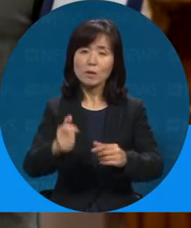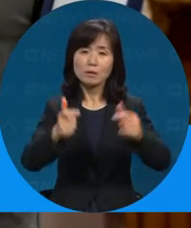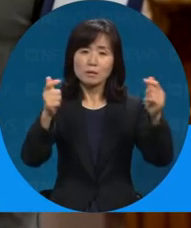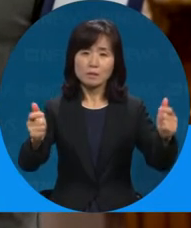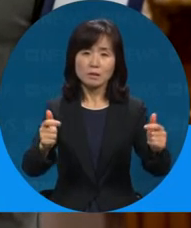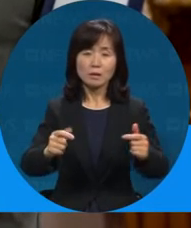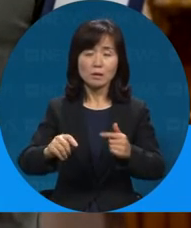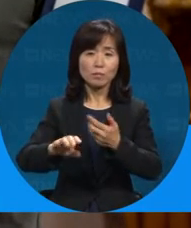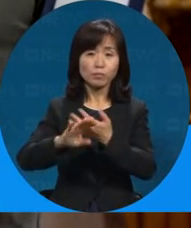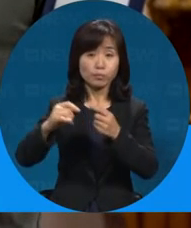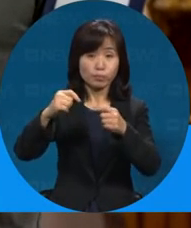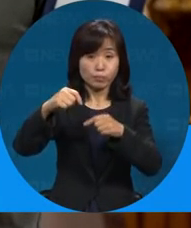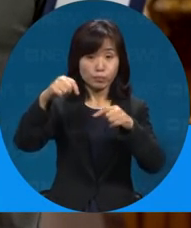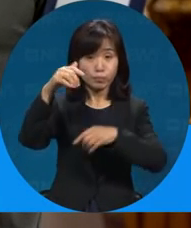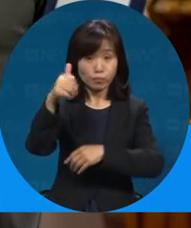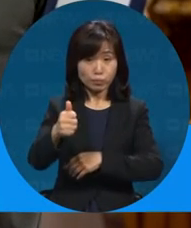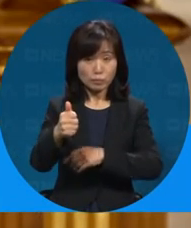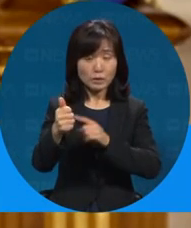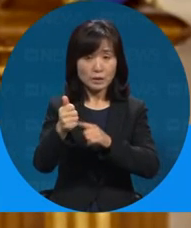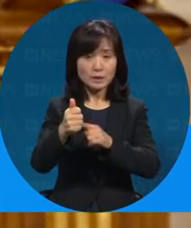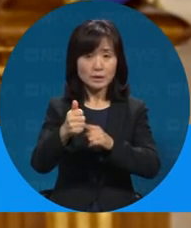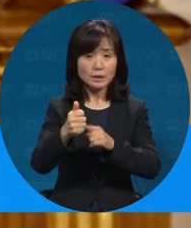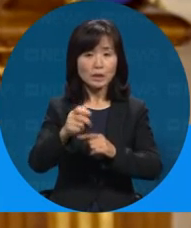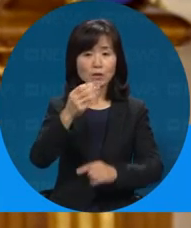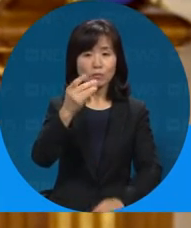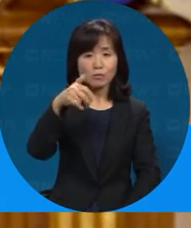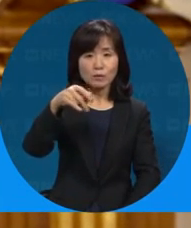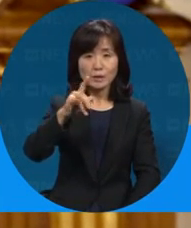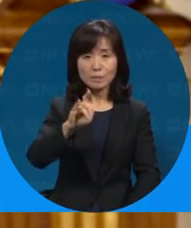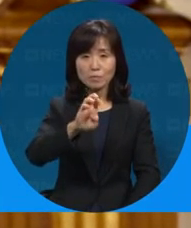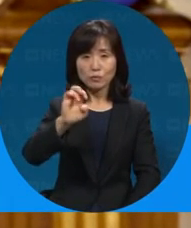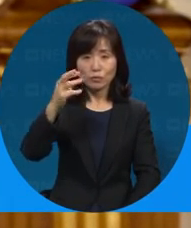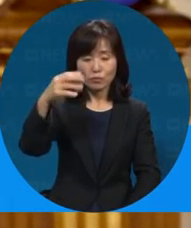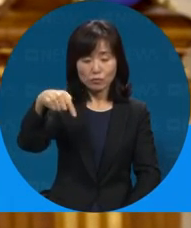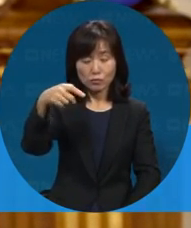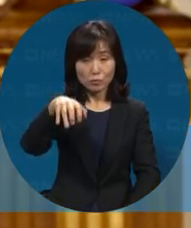장관들은 이달 중순 룩셈부르크에서 회의를 열고 이 같은 방안을 확정할 계획입니다.